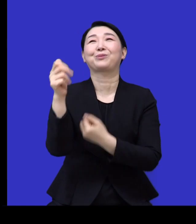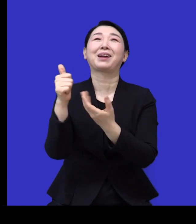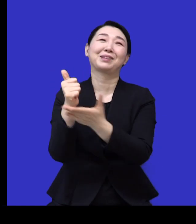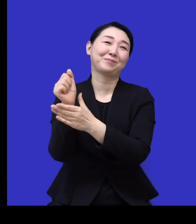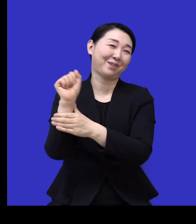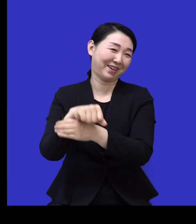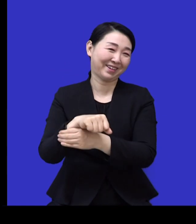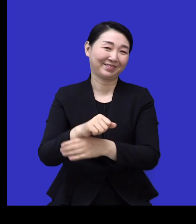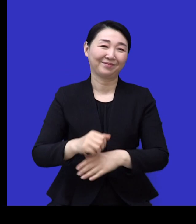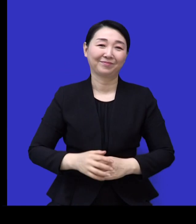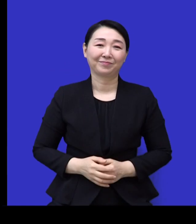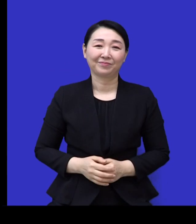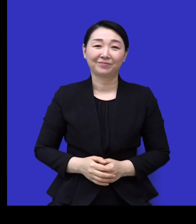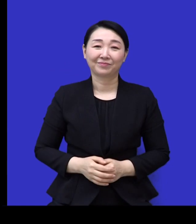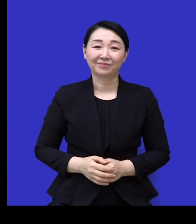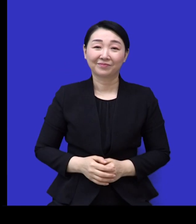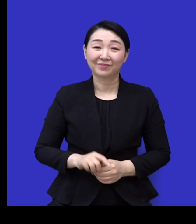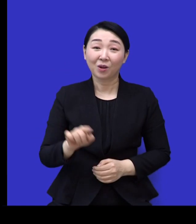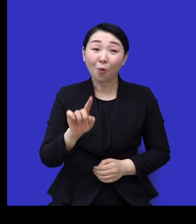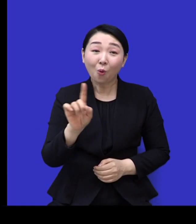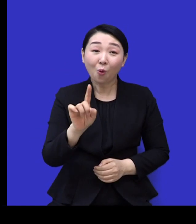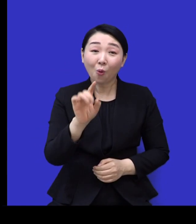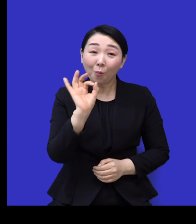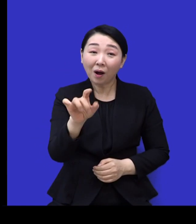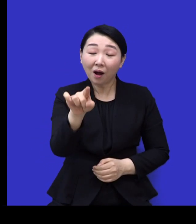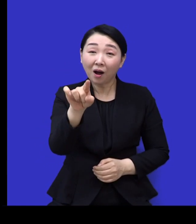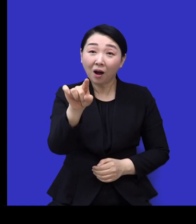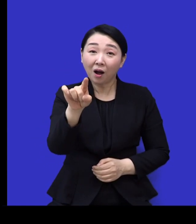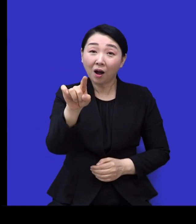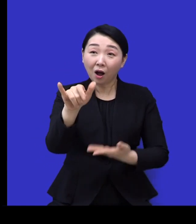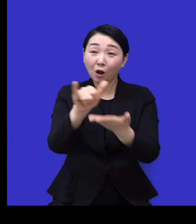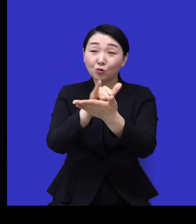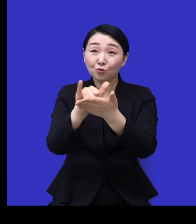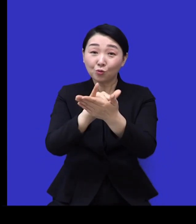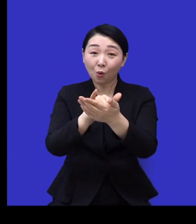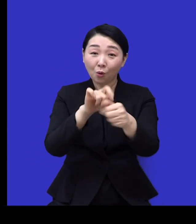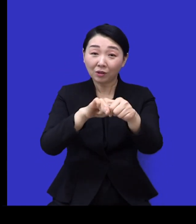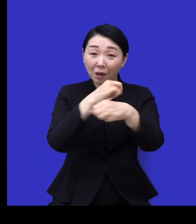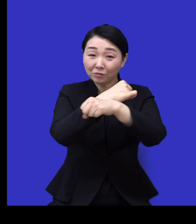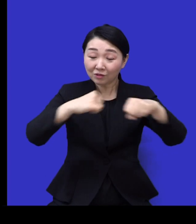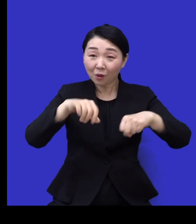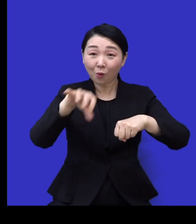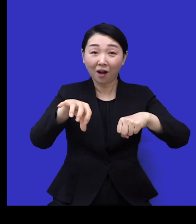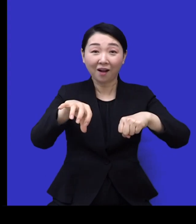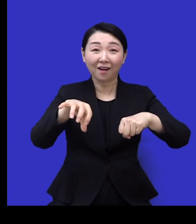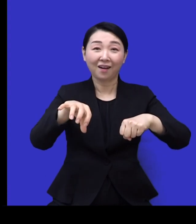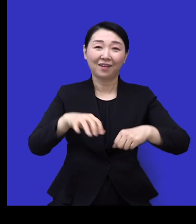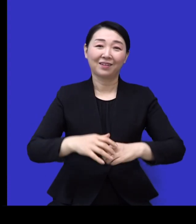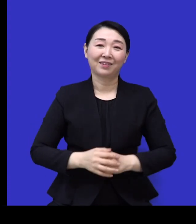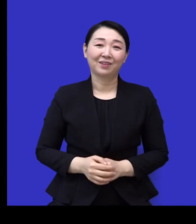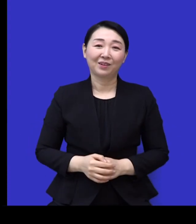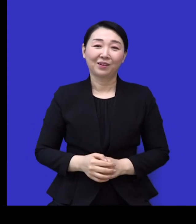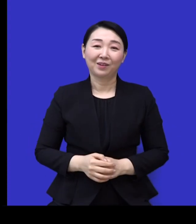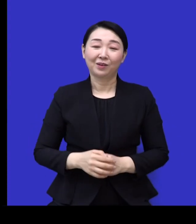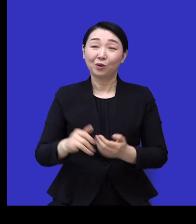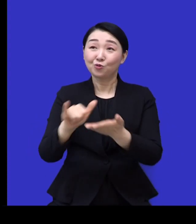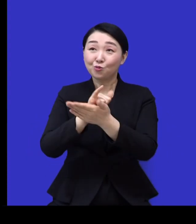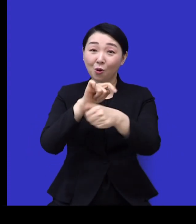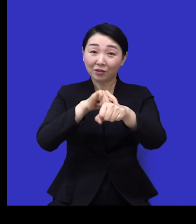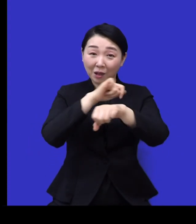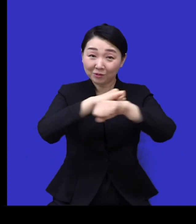주셨어요. 이야. 여기 잠깐만 여기 타임스퀘어 뭐 여기 이런 거 뉴욕 아니에요? 타임스퀘어 네, 아닌가요? 타임스퀘어였고요. 타임스퀘어에